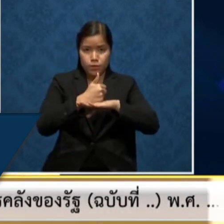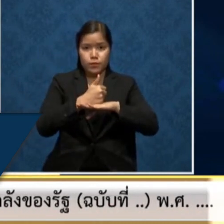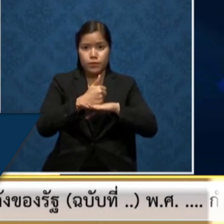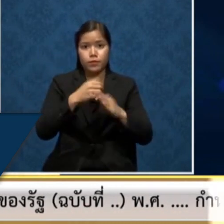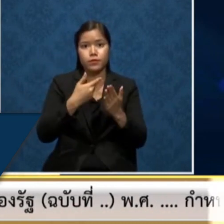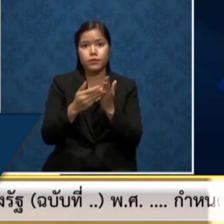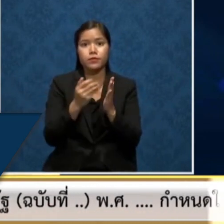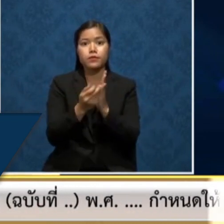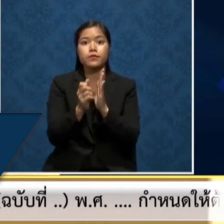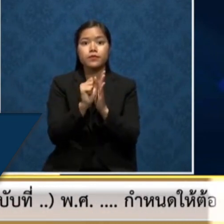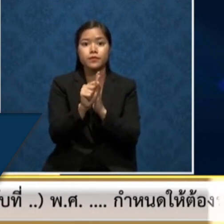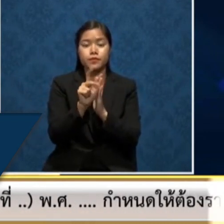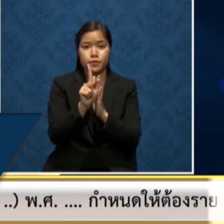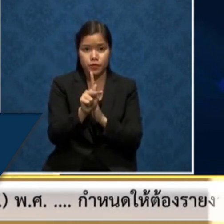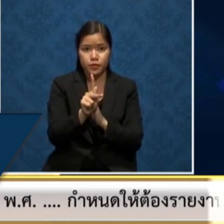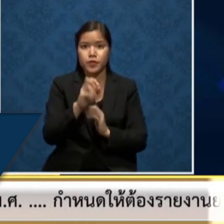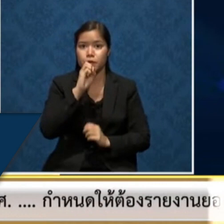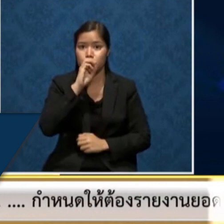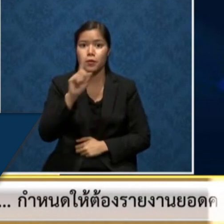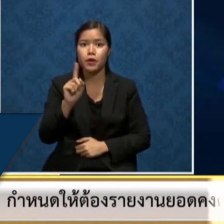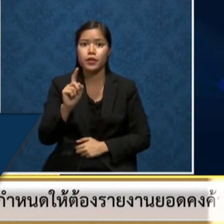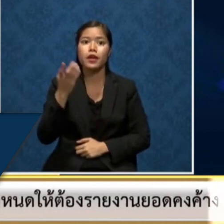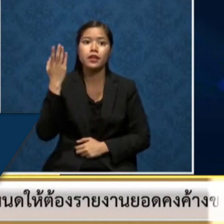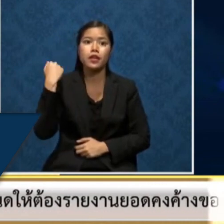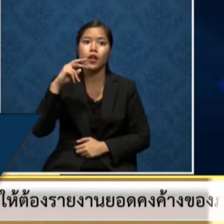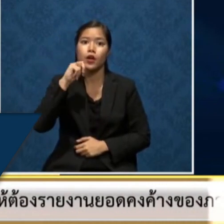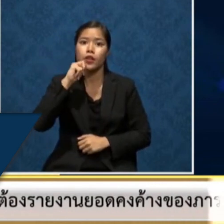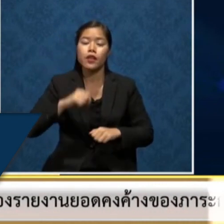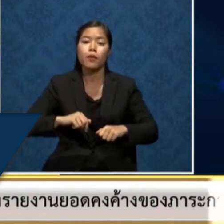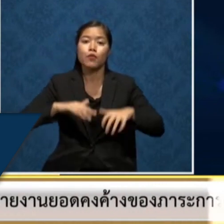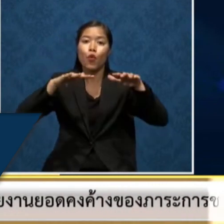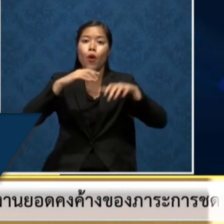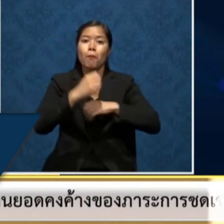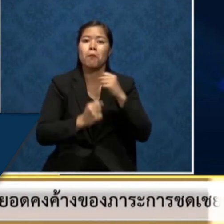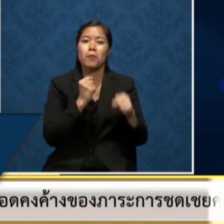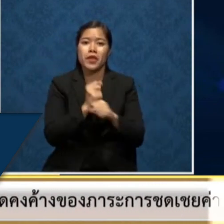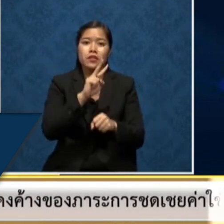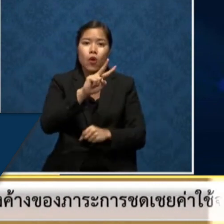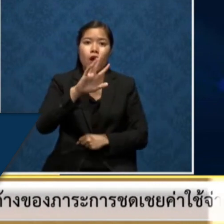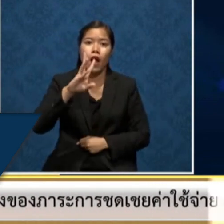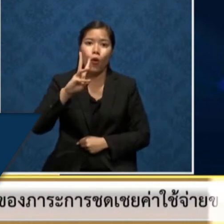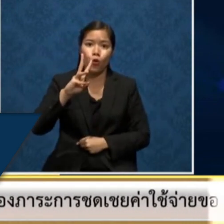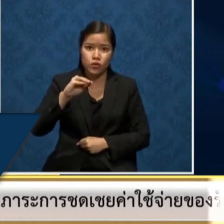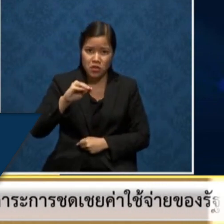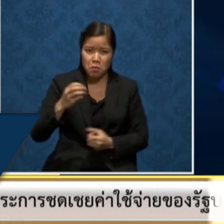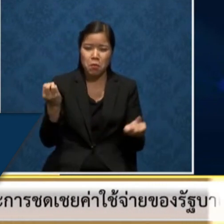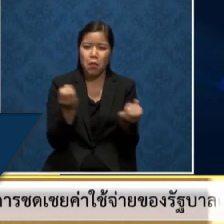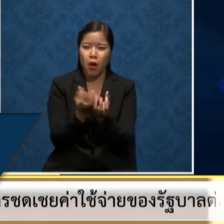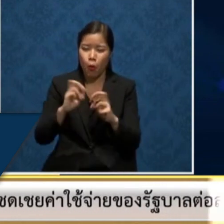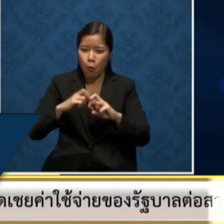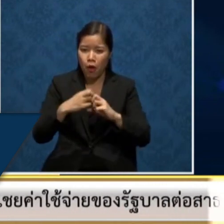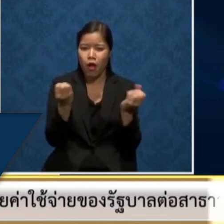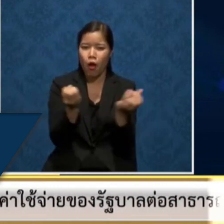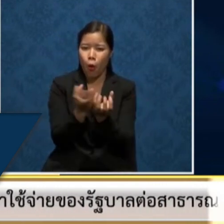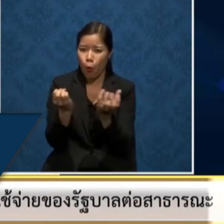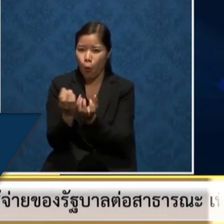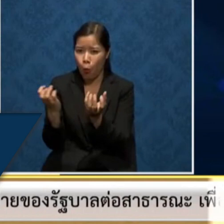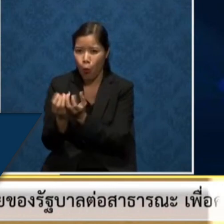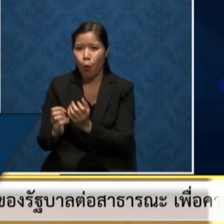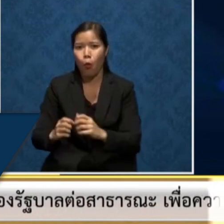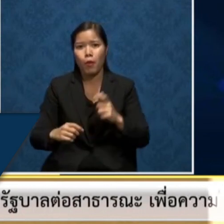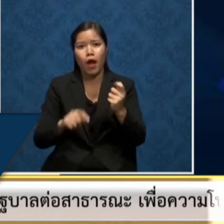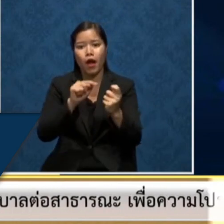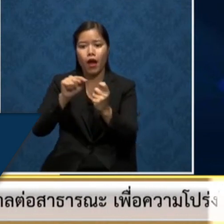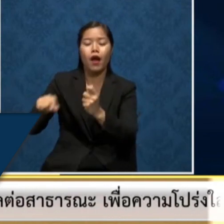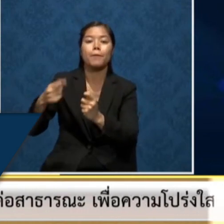ว่าจากบทเรียนมหาภัยน้ำท่วมใหญ่ปี2560สร้างความเสียหายอย่างใหญ่หลวงกว่า10อำเภอ